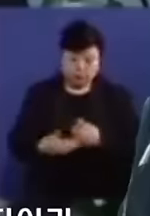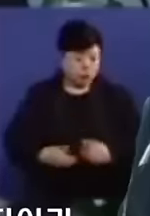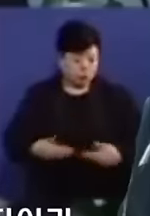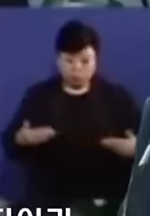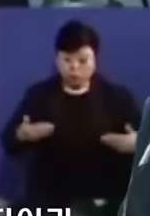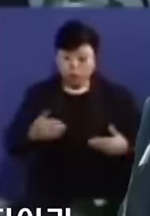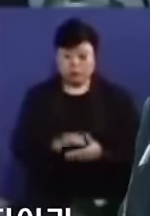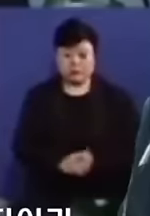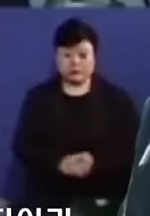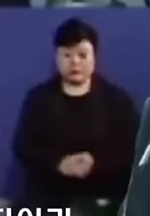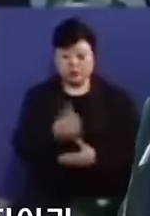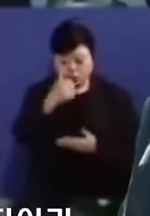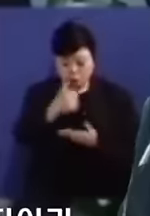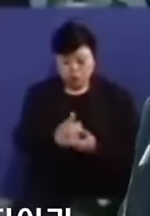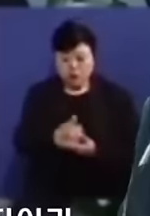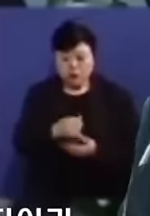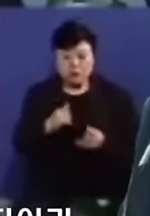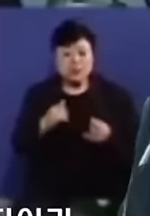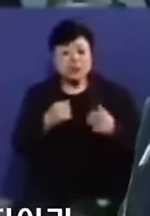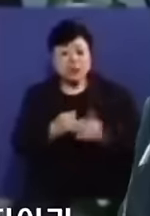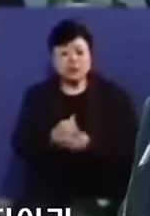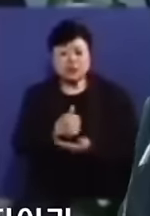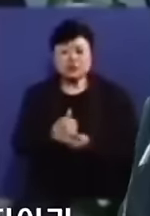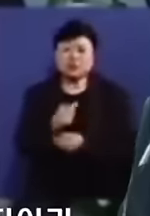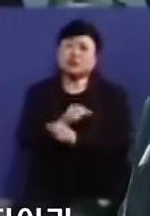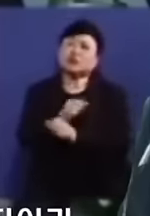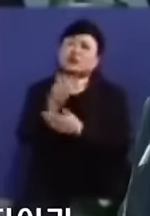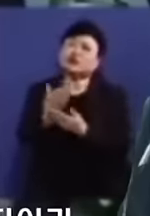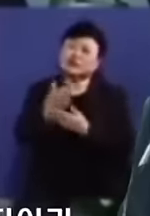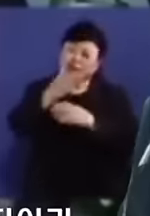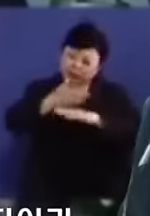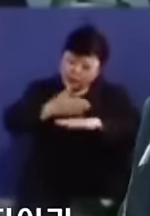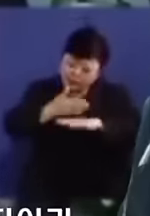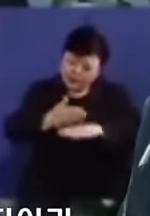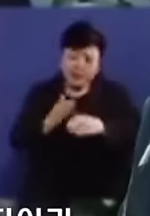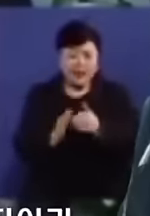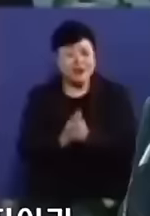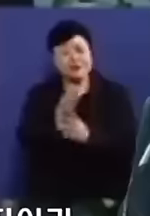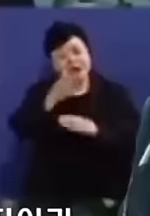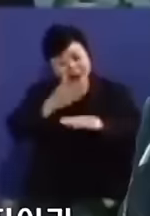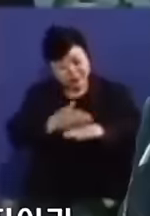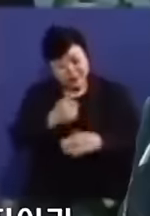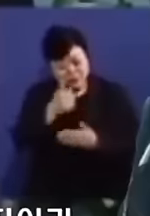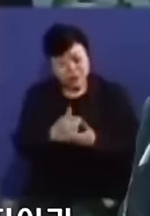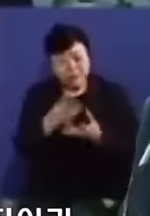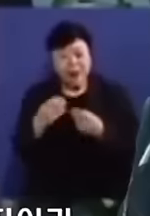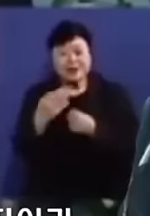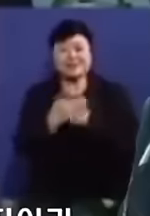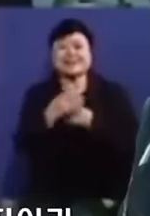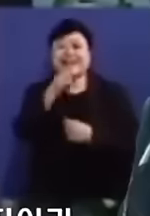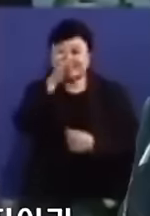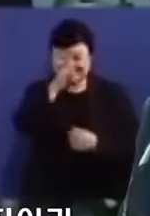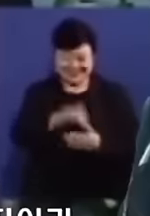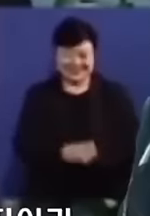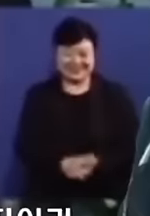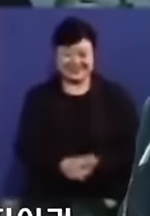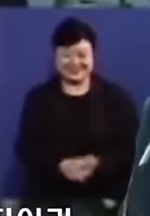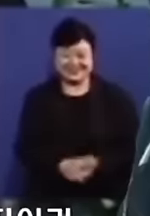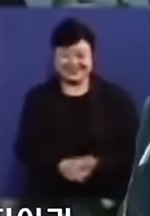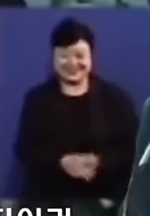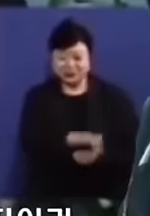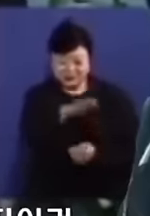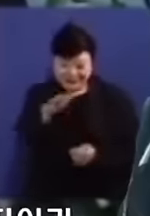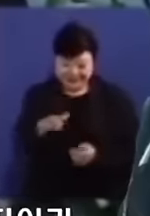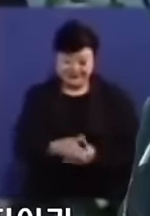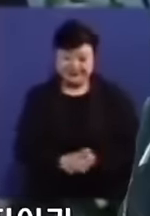없습니다. 그런데 죄인이기 때문에 주여 용서해 주시니 감사합니다. 할렐루야, 감사합니다. 죄 많은 곳에 은혜가 많다고 말하지 않습니까?